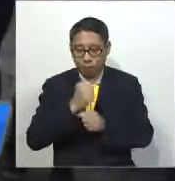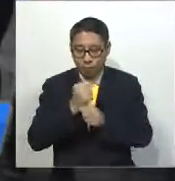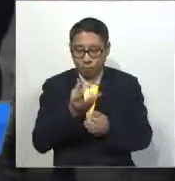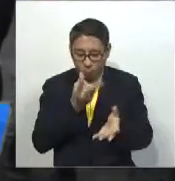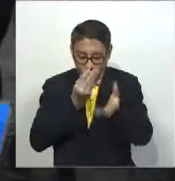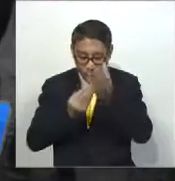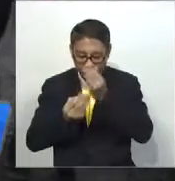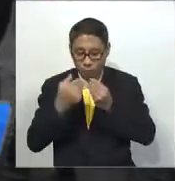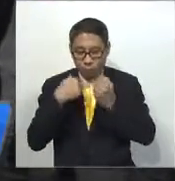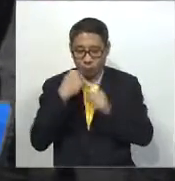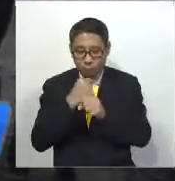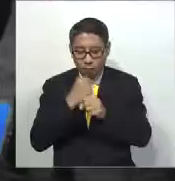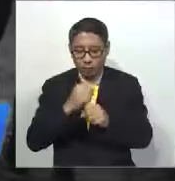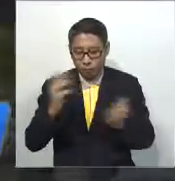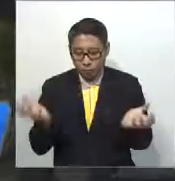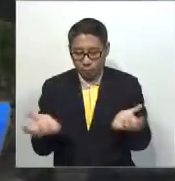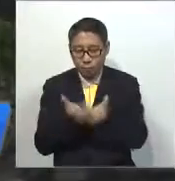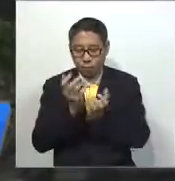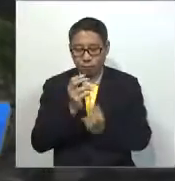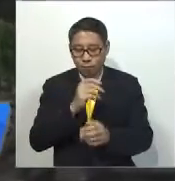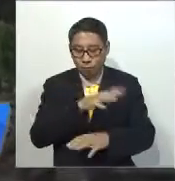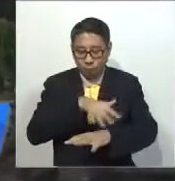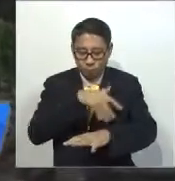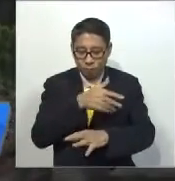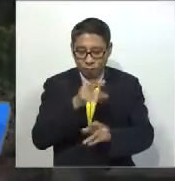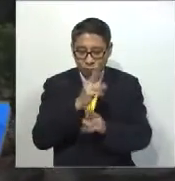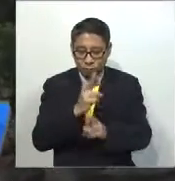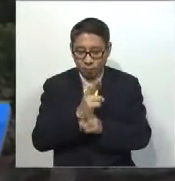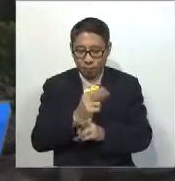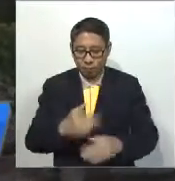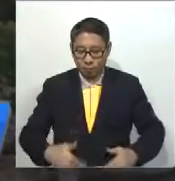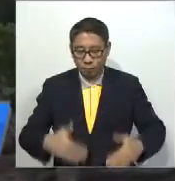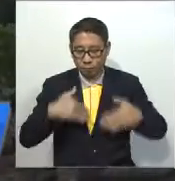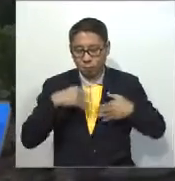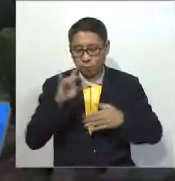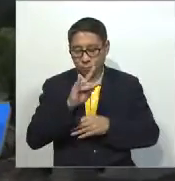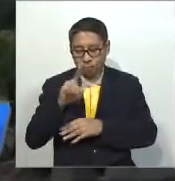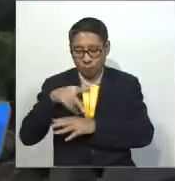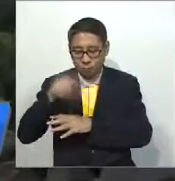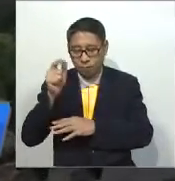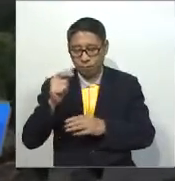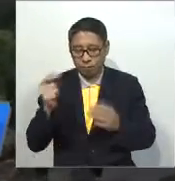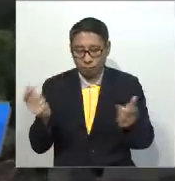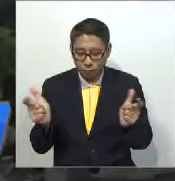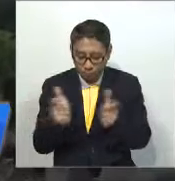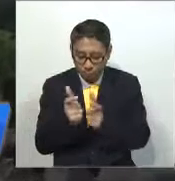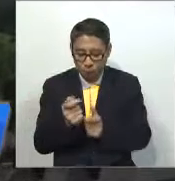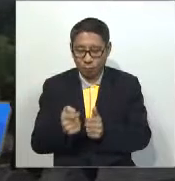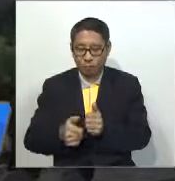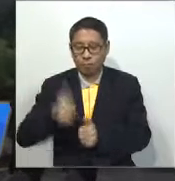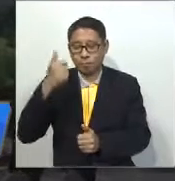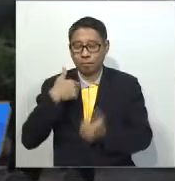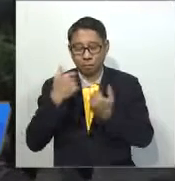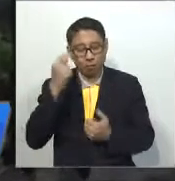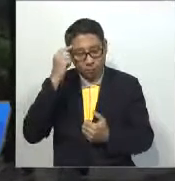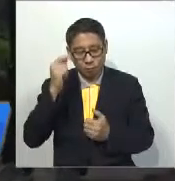ข้อมูลเพื่อไม่ให้เกิดผลกระทบต่อพื้นที่อนุรักษ์และรบกวนวิถีชีวิตของสัตว์ป่าตามธรรมชาติให้น้อยที่สุดคาดว่า